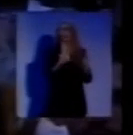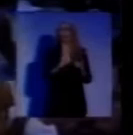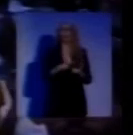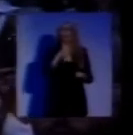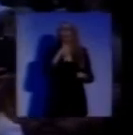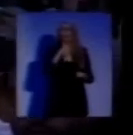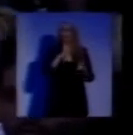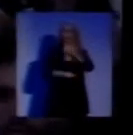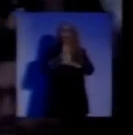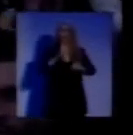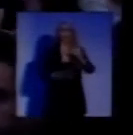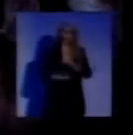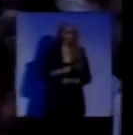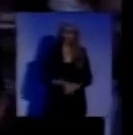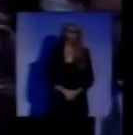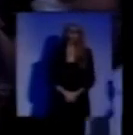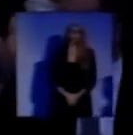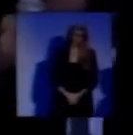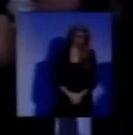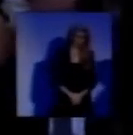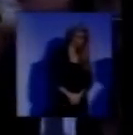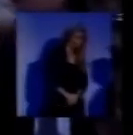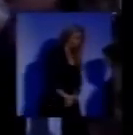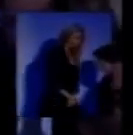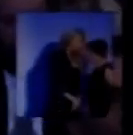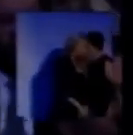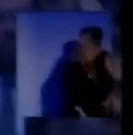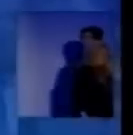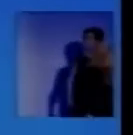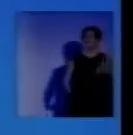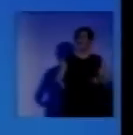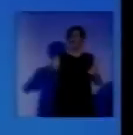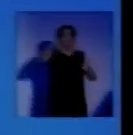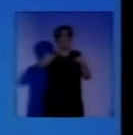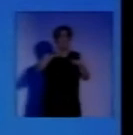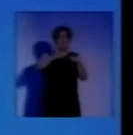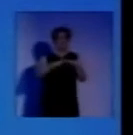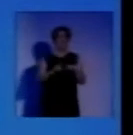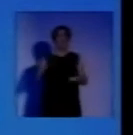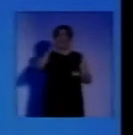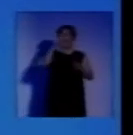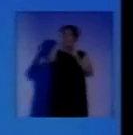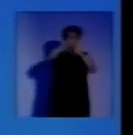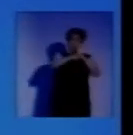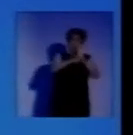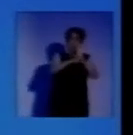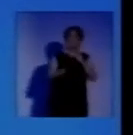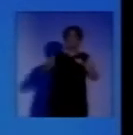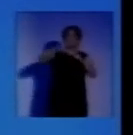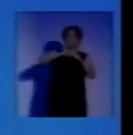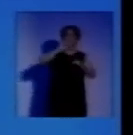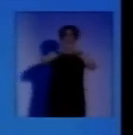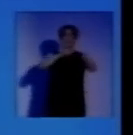Και όχι μόνο θα το υλοποιήσει, αλλά θα το συμπληρώσει και με ένα πρόγραμμα από επιπρόσθετες